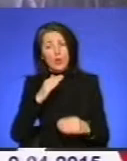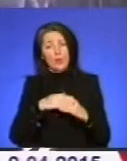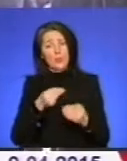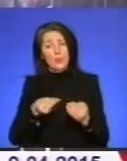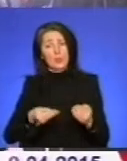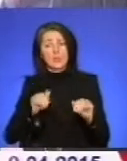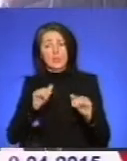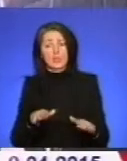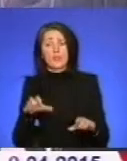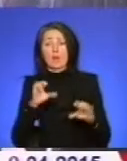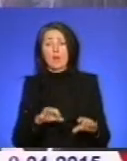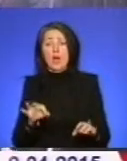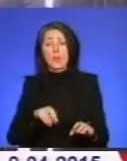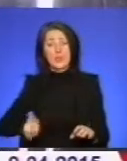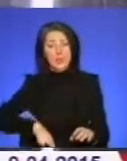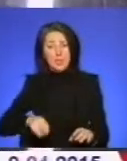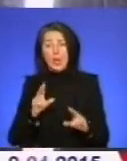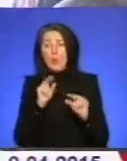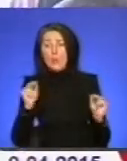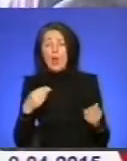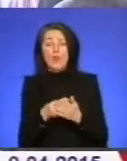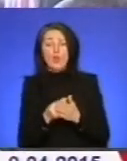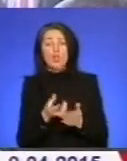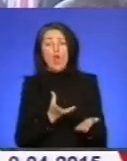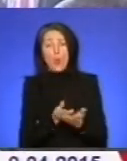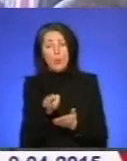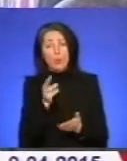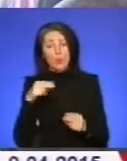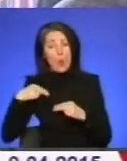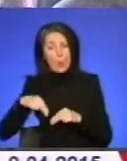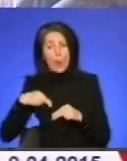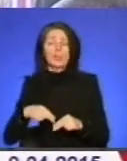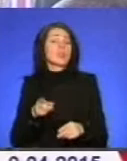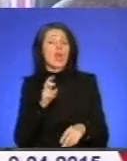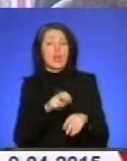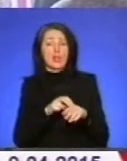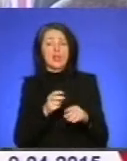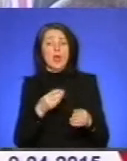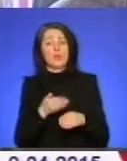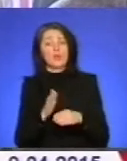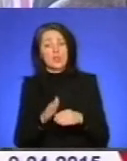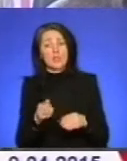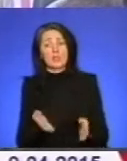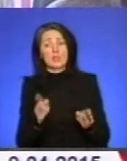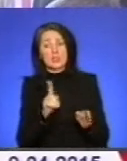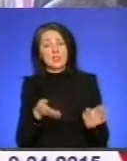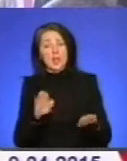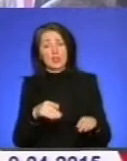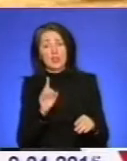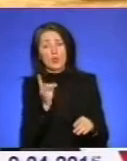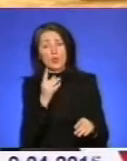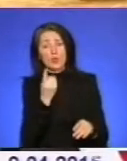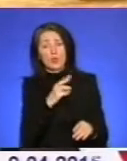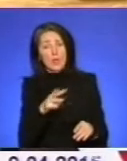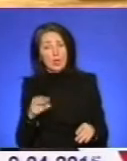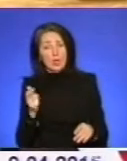Голова адміністрації пообіцяв, що кошти на оплату праці лікарям виділять із залишку у розмірі 1 мільйона гривень. Поки ця